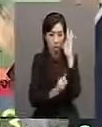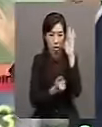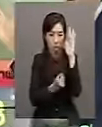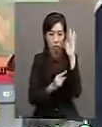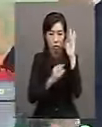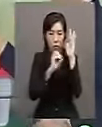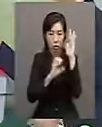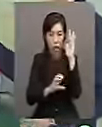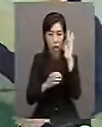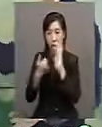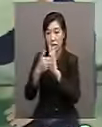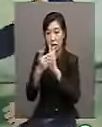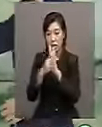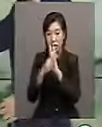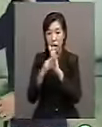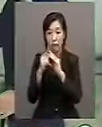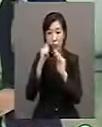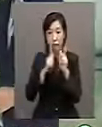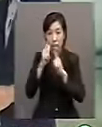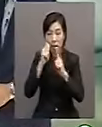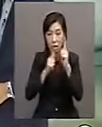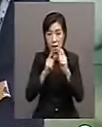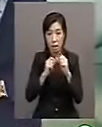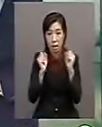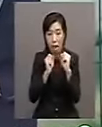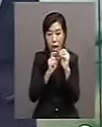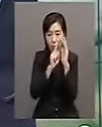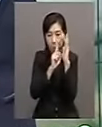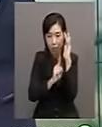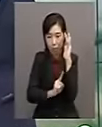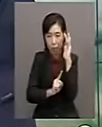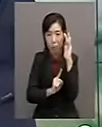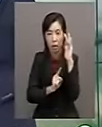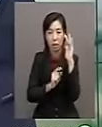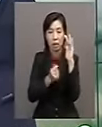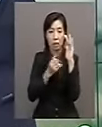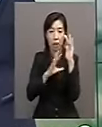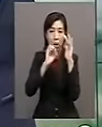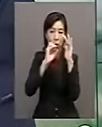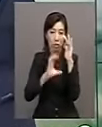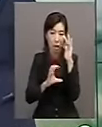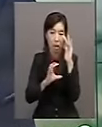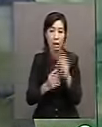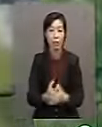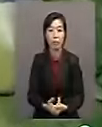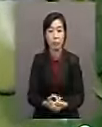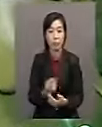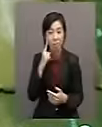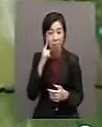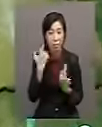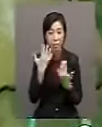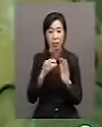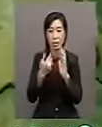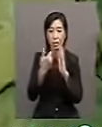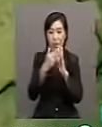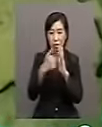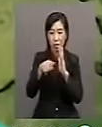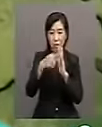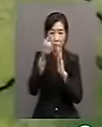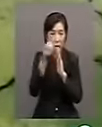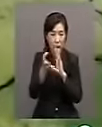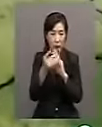ทางด้านภาคอีสานนะครับอยู่ที่จังหวัดเลยครับอุณหภูมินั้นนะครับอยู่ที่15องศาเซลเซียสครับและอุณหภูมิในพื้นที่ภาคอีสานนะครับส่วน